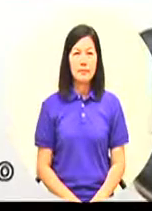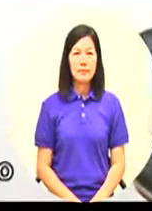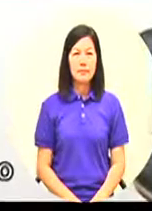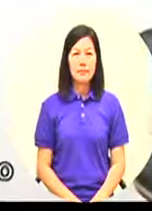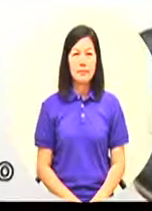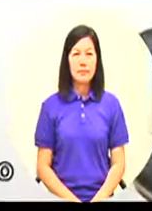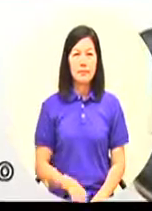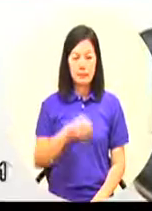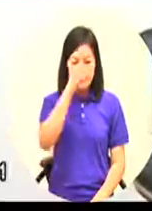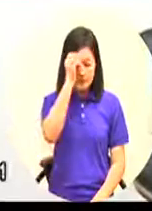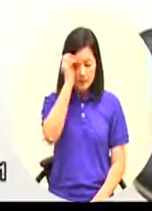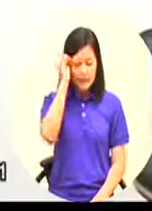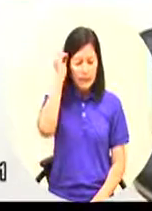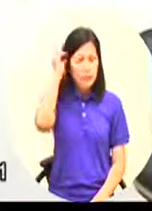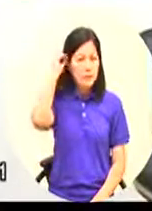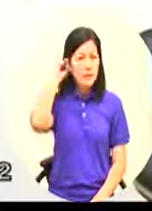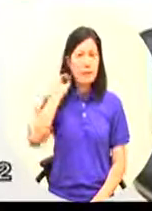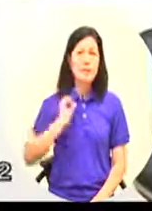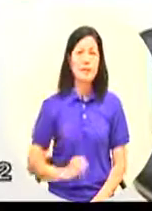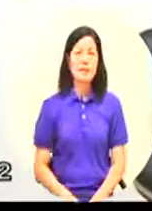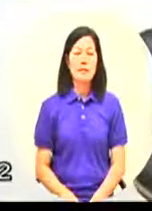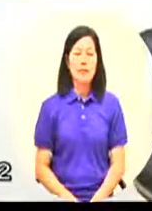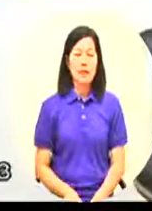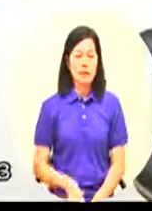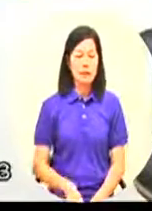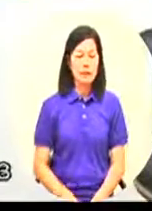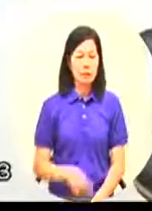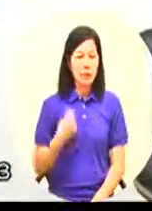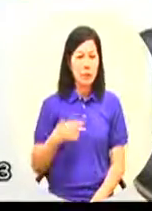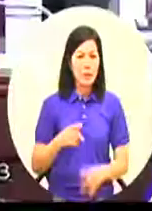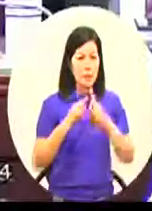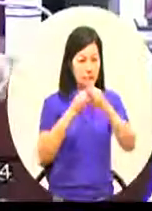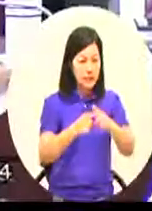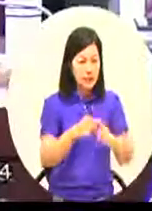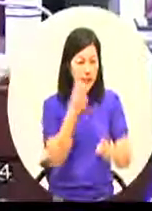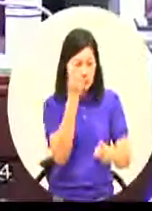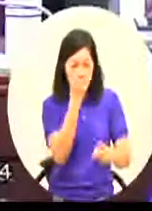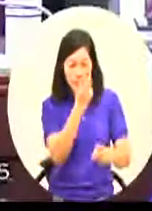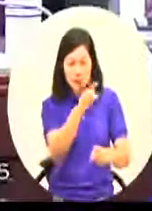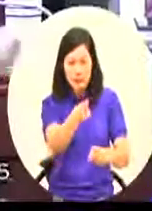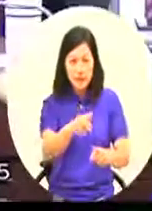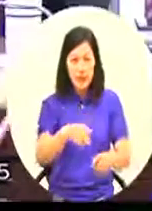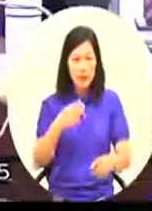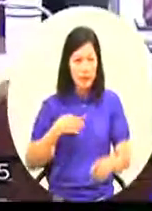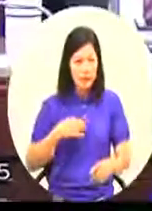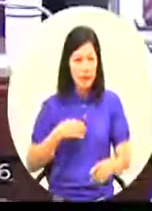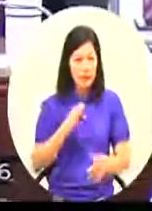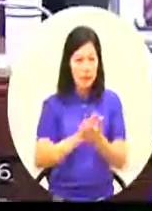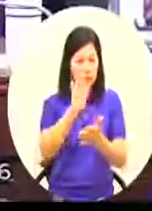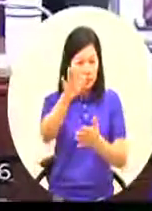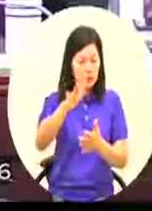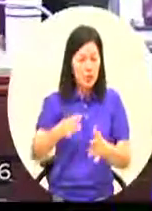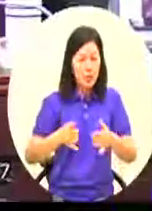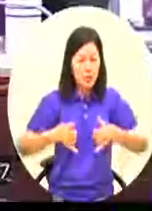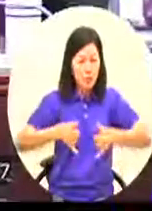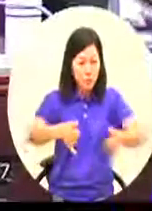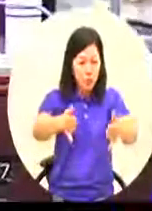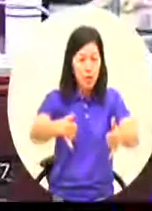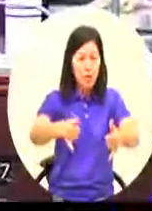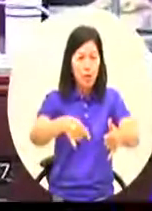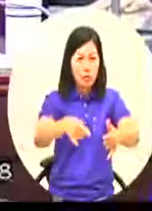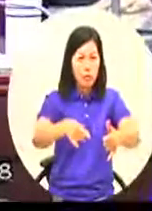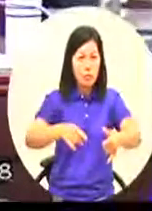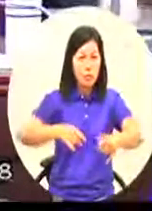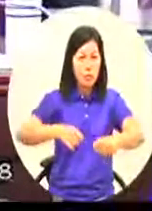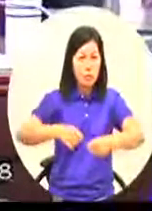嘿。好，好，我们去了解一下，如果说那个计划道路是要开辟，啊，那当然都无